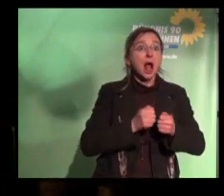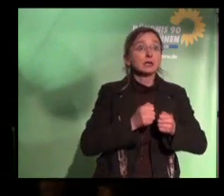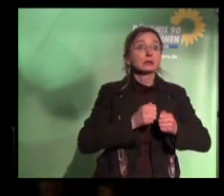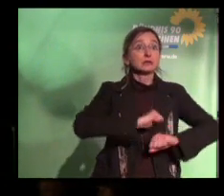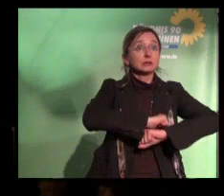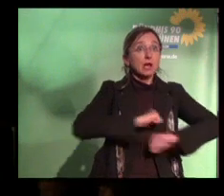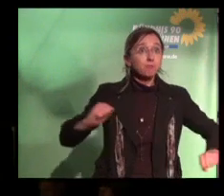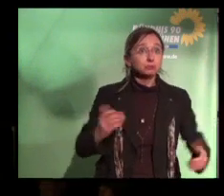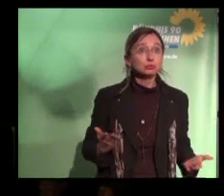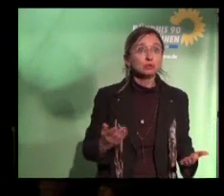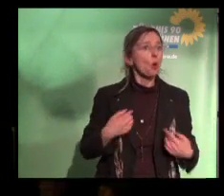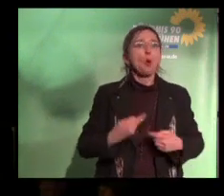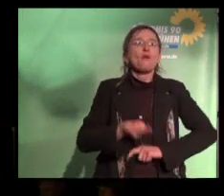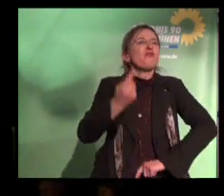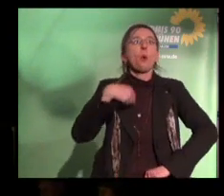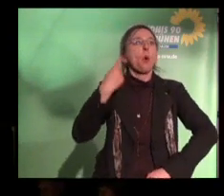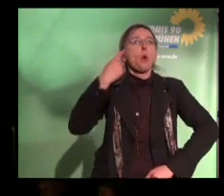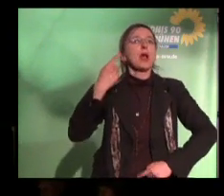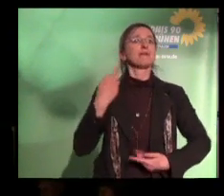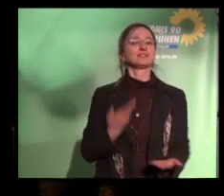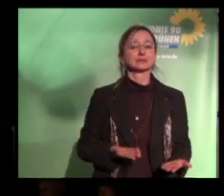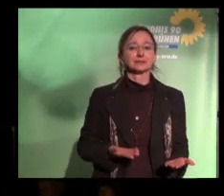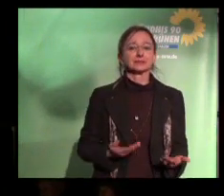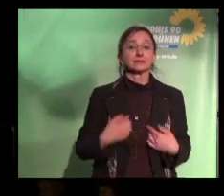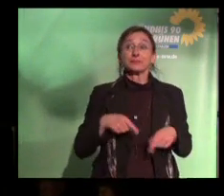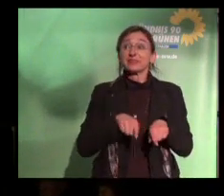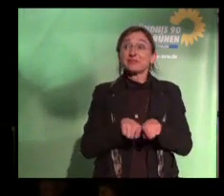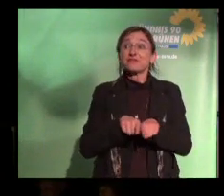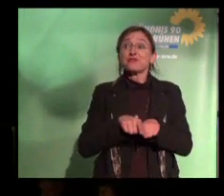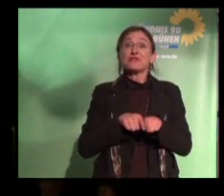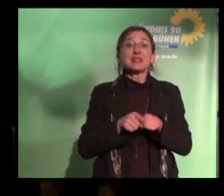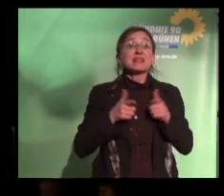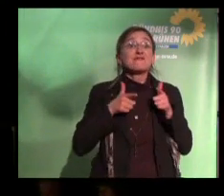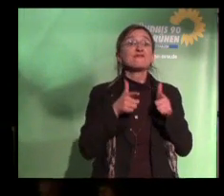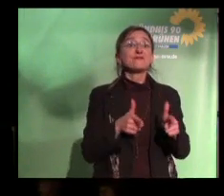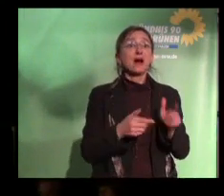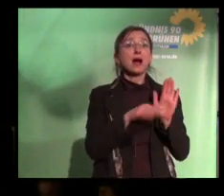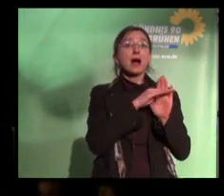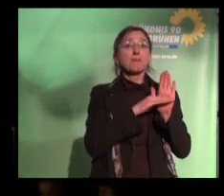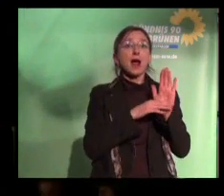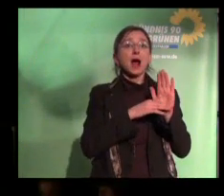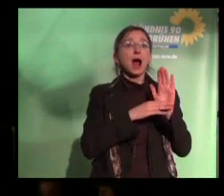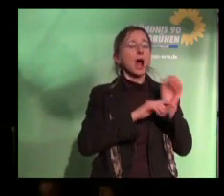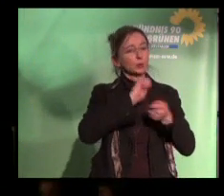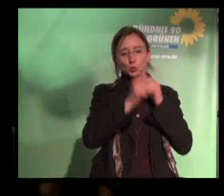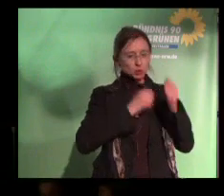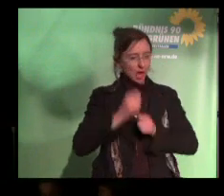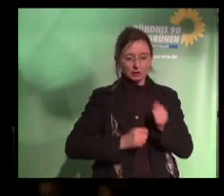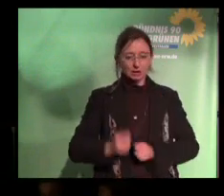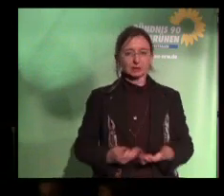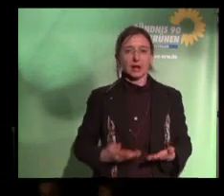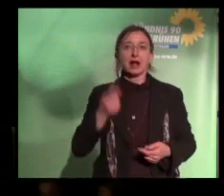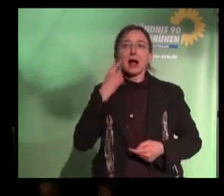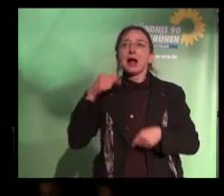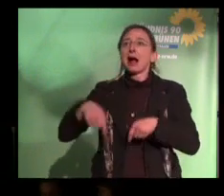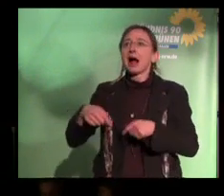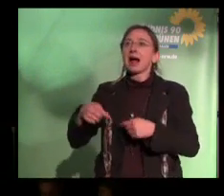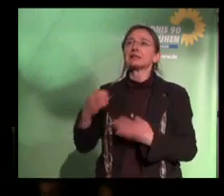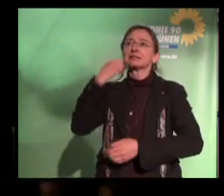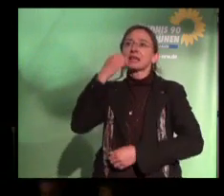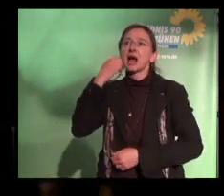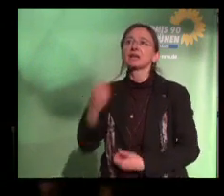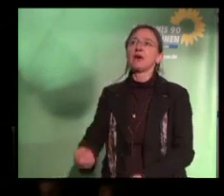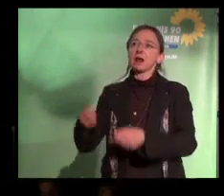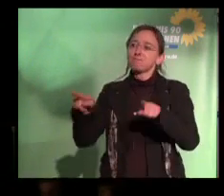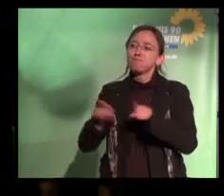Fahrpläne durcheinander. Da muss ich sagen, da lobe ich mir den Karneval. Das ist die einzige Jahreszeit, wo der Zug pünktlich kürt. Zum Glück ist